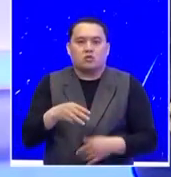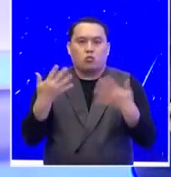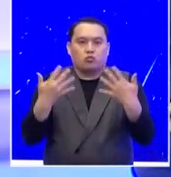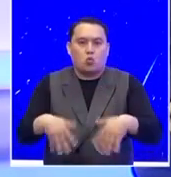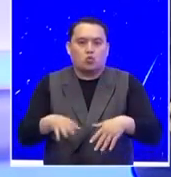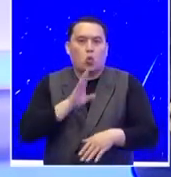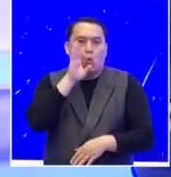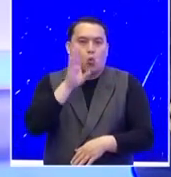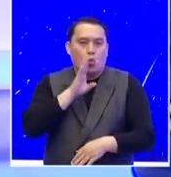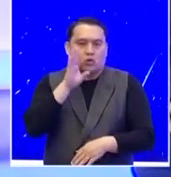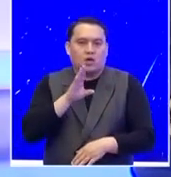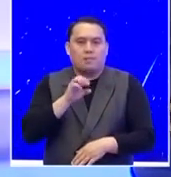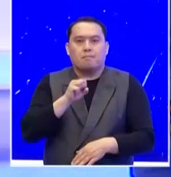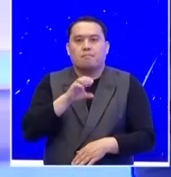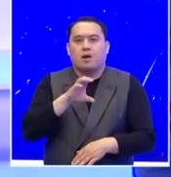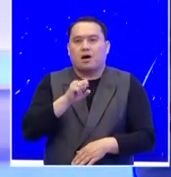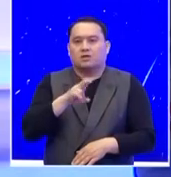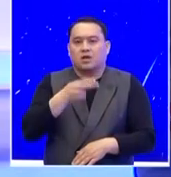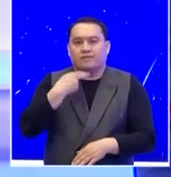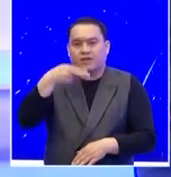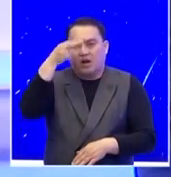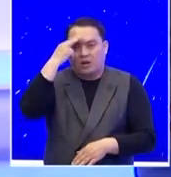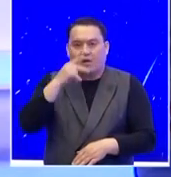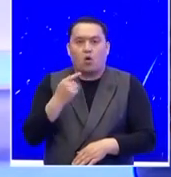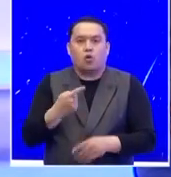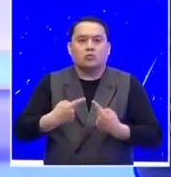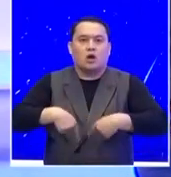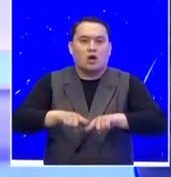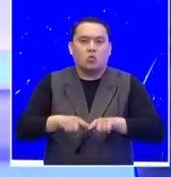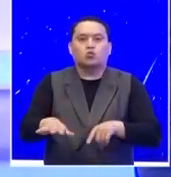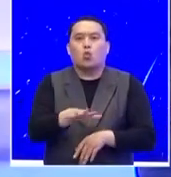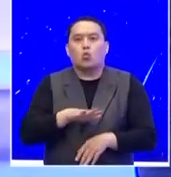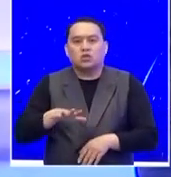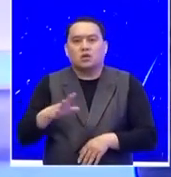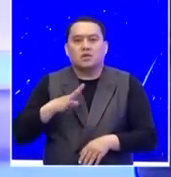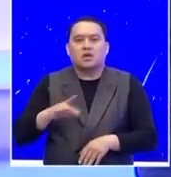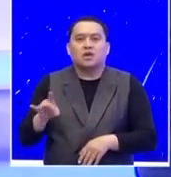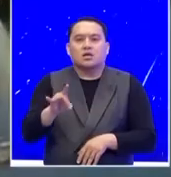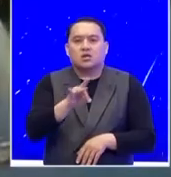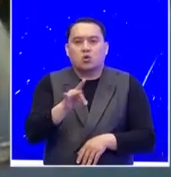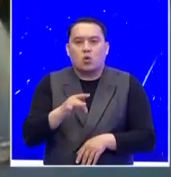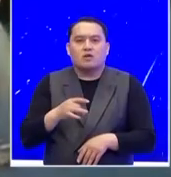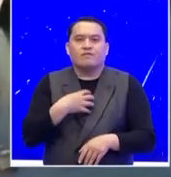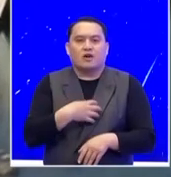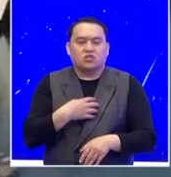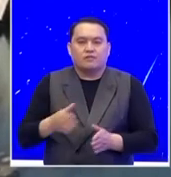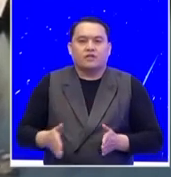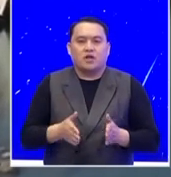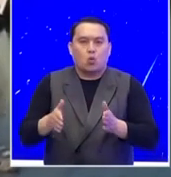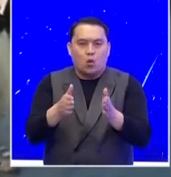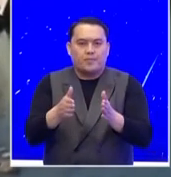развалилась утром в провинции Масса-Каррара в Тоскане. Агентство ANSA отмечает, что этот участок автотрассы регионального